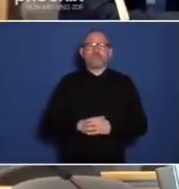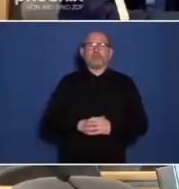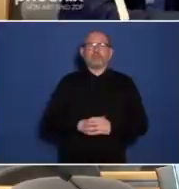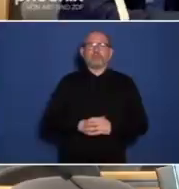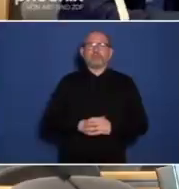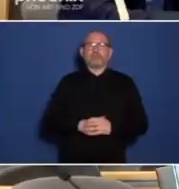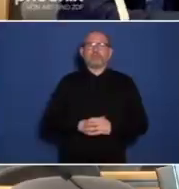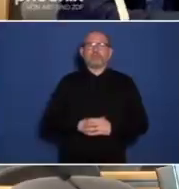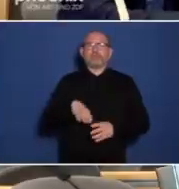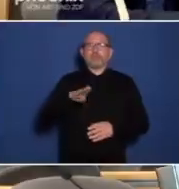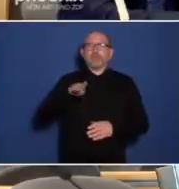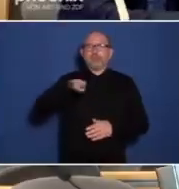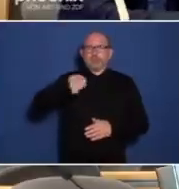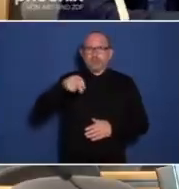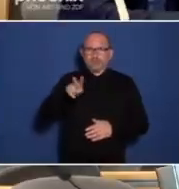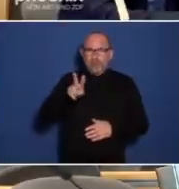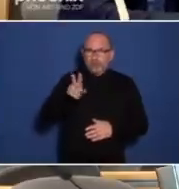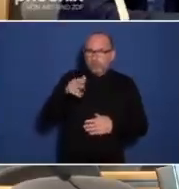BMJV anfangen.